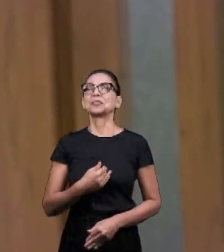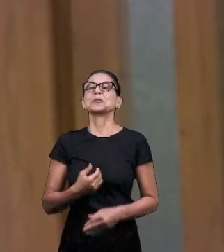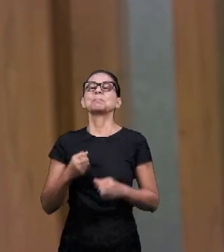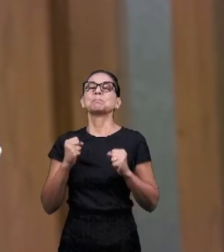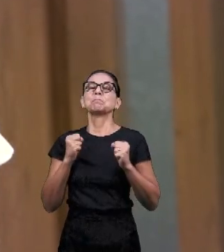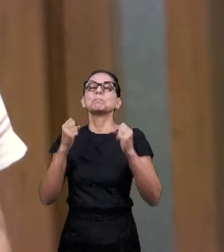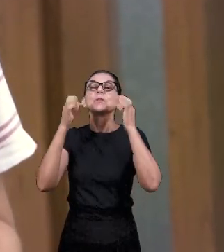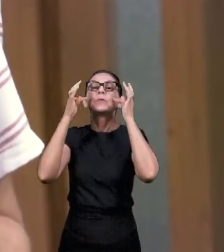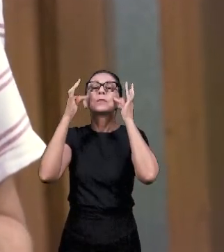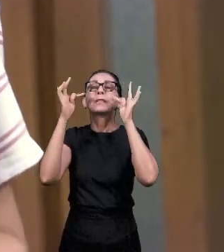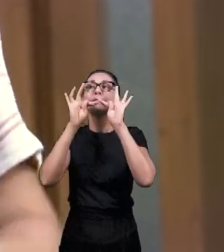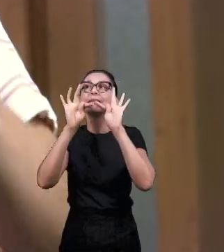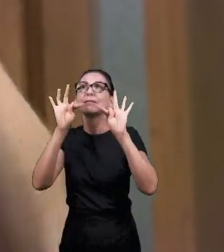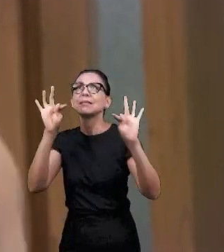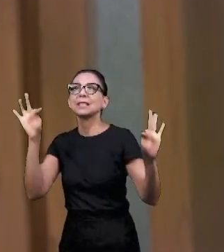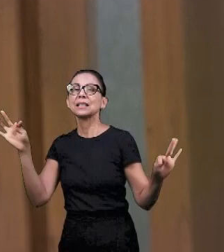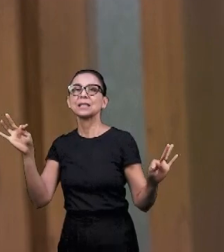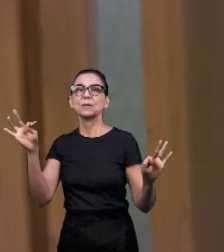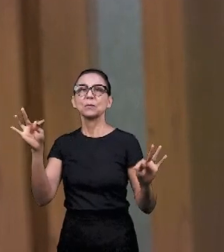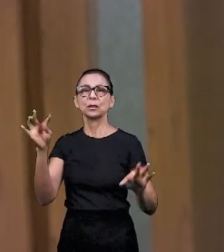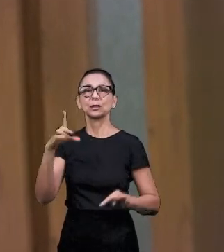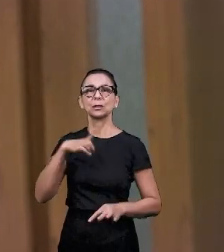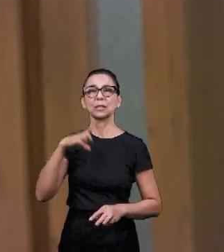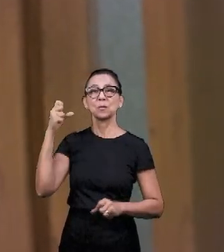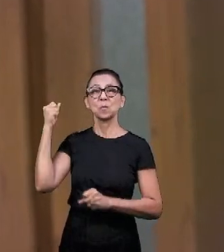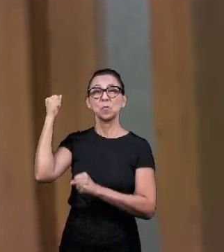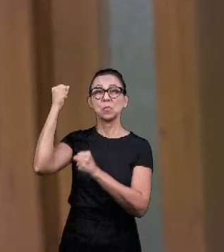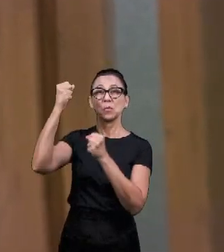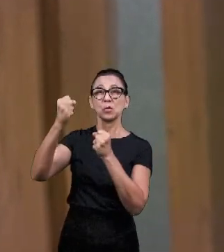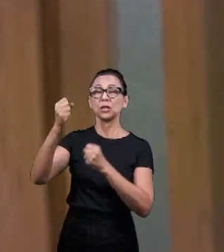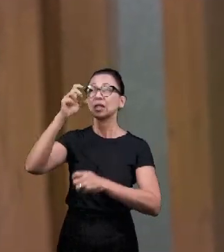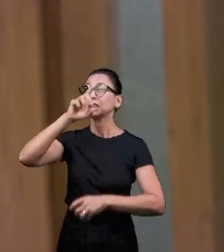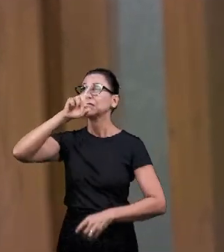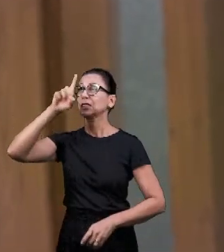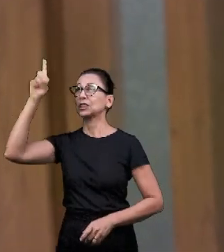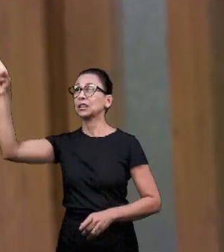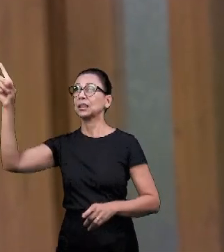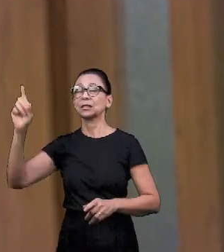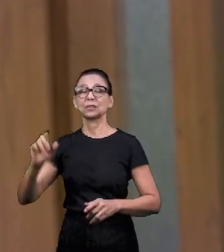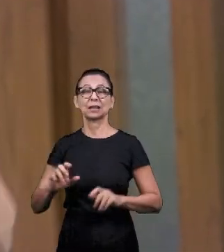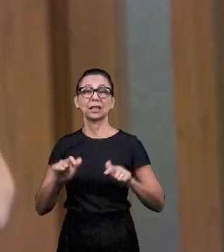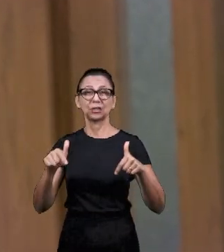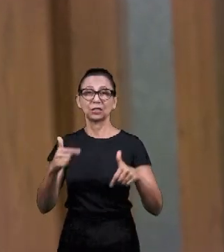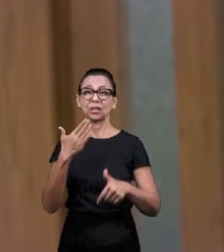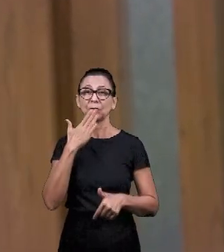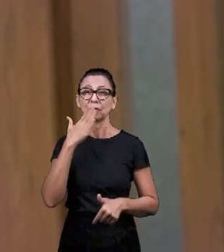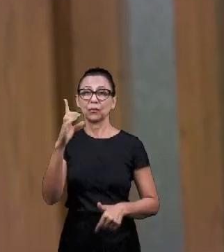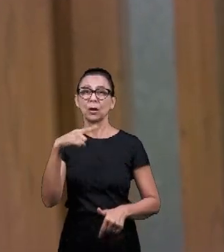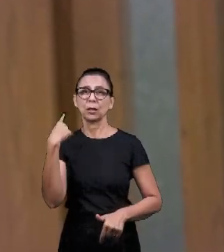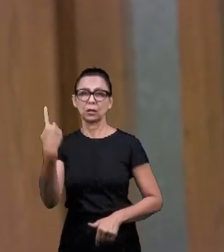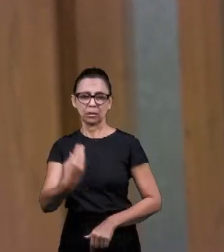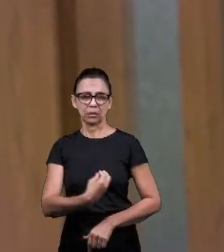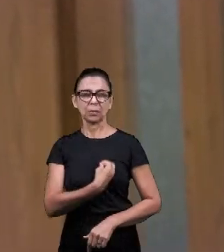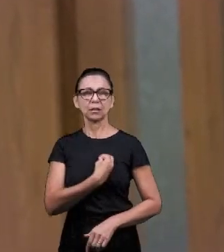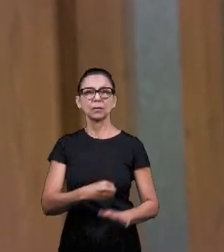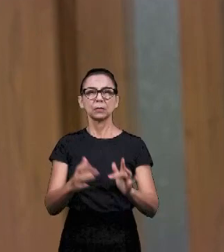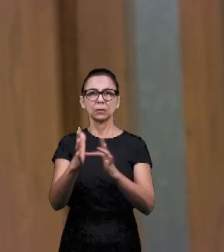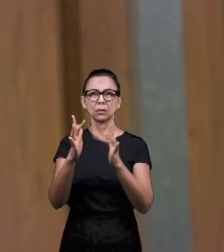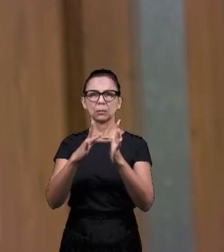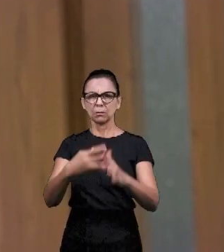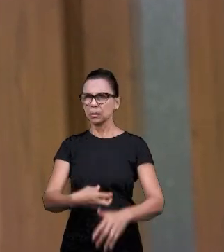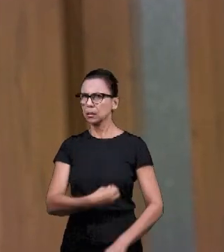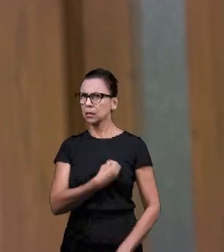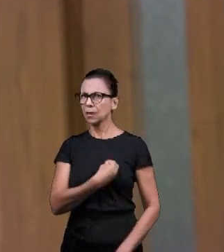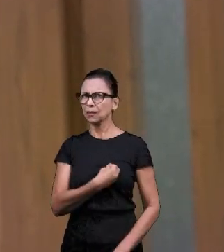notre vie pour témoigner que Jésus est vivant, est le seul sauveur. Il reviendra pour nous